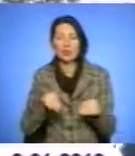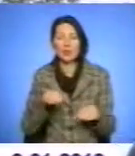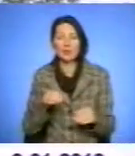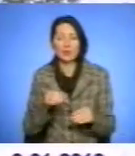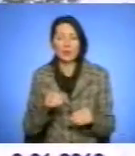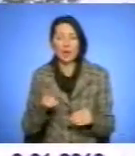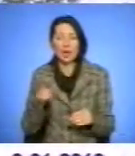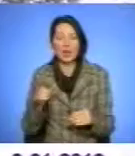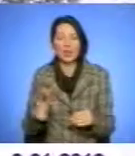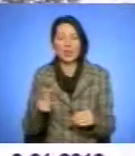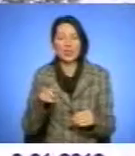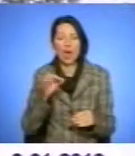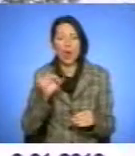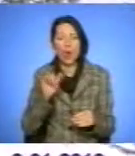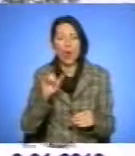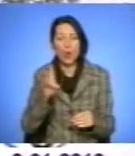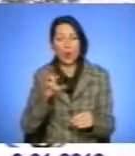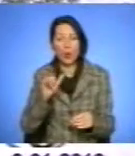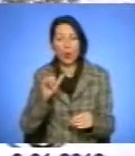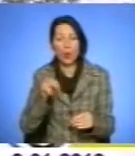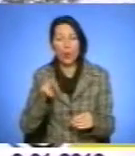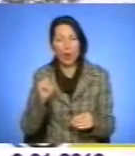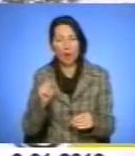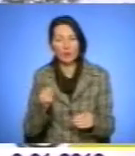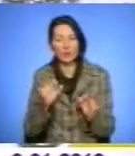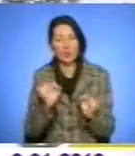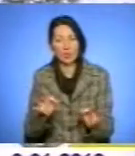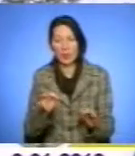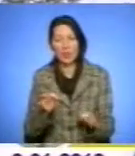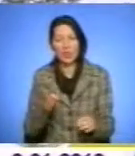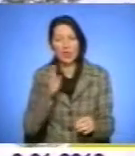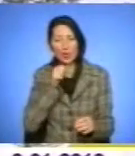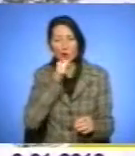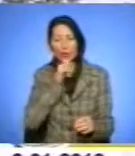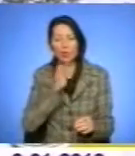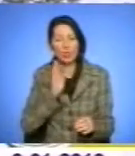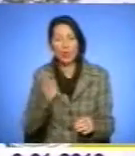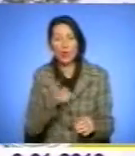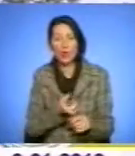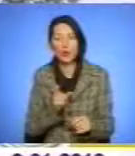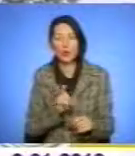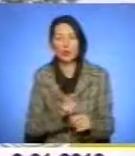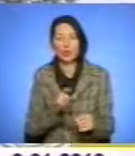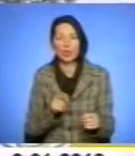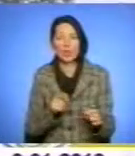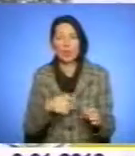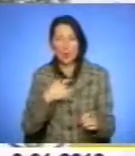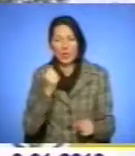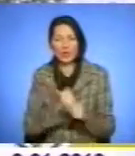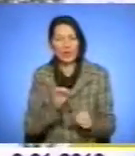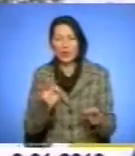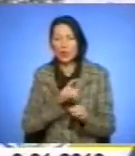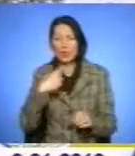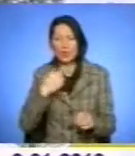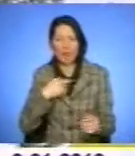він ніколи не був якимось таким дуже радикальним, ніколи він там не говорив, наприклад, я проти москалів і так далі. То він